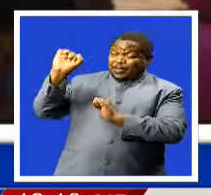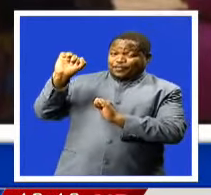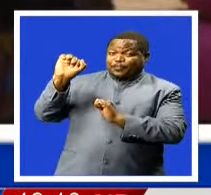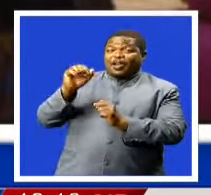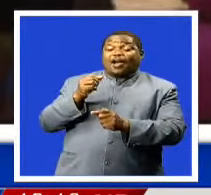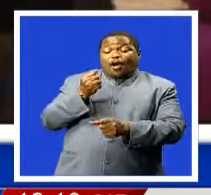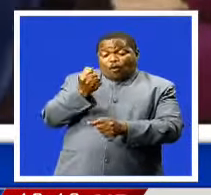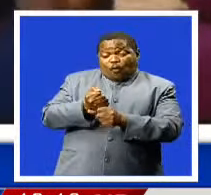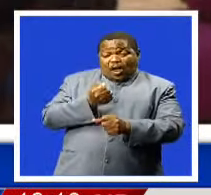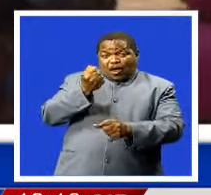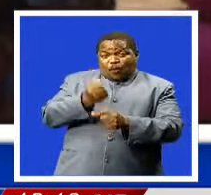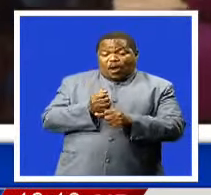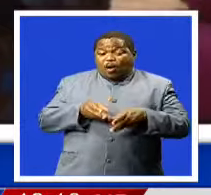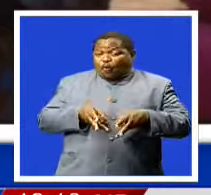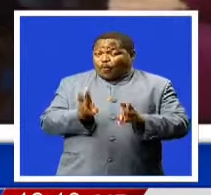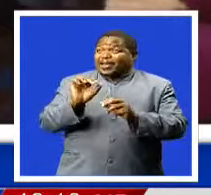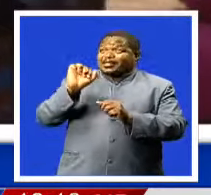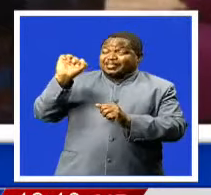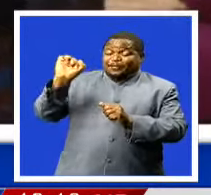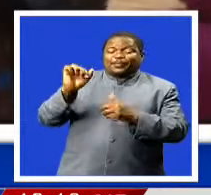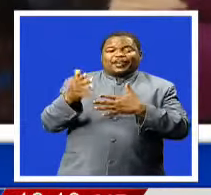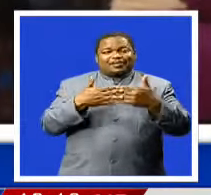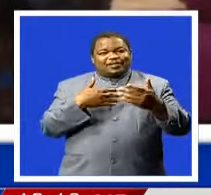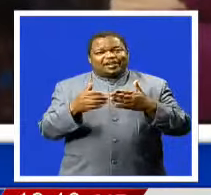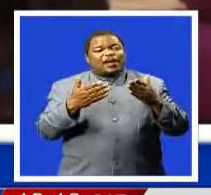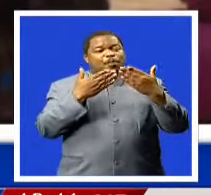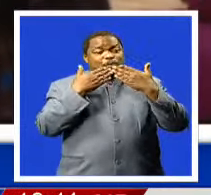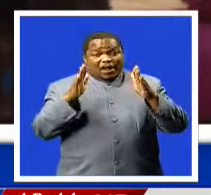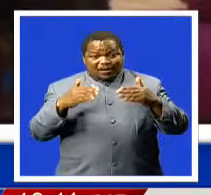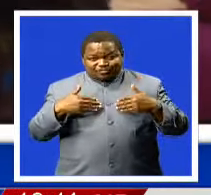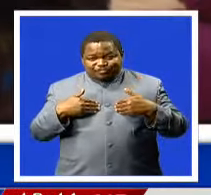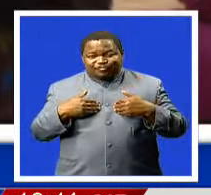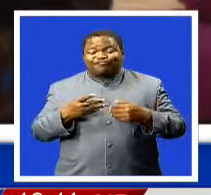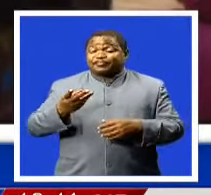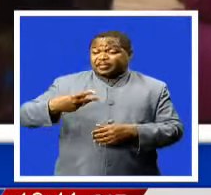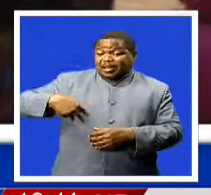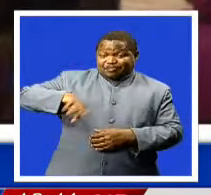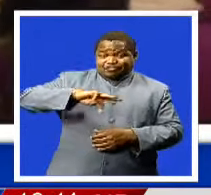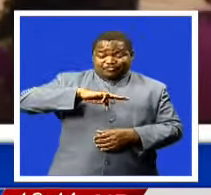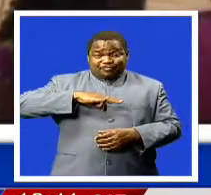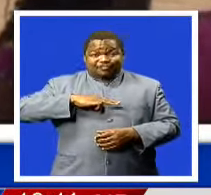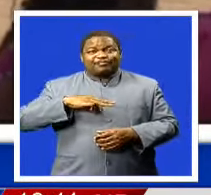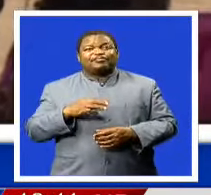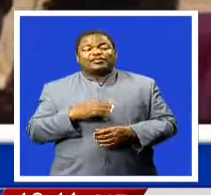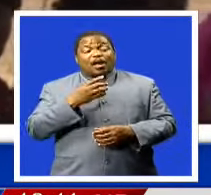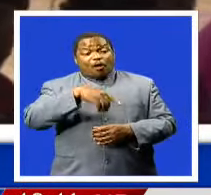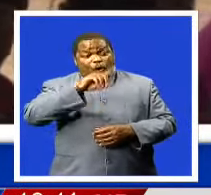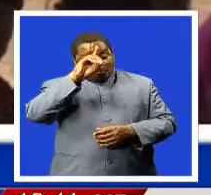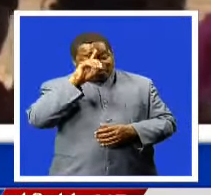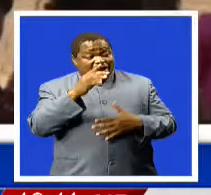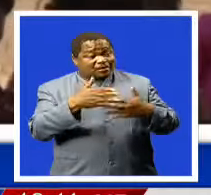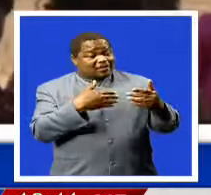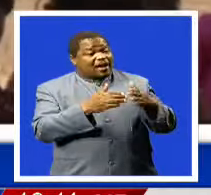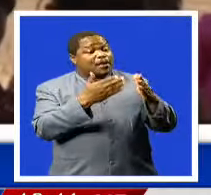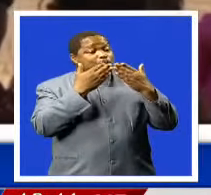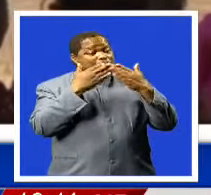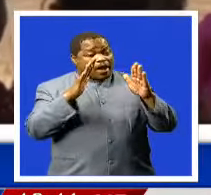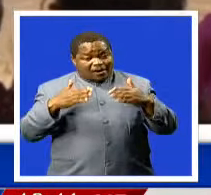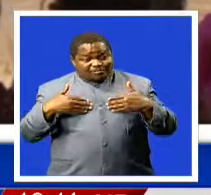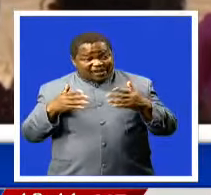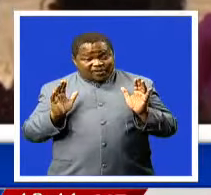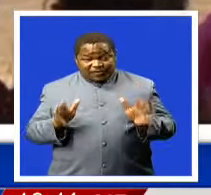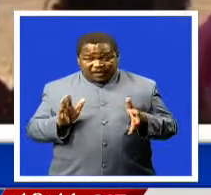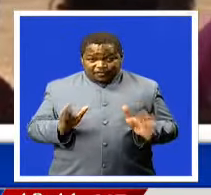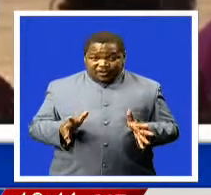so uyakukupha nkhosi siyathemba kwekuthi lokho losendele kona la eveni